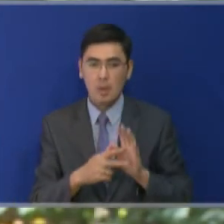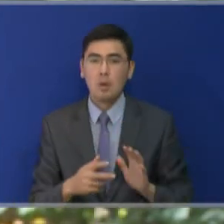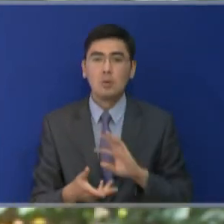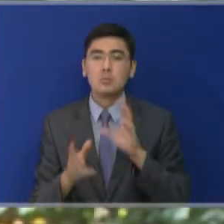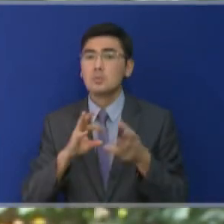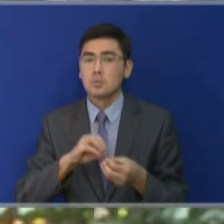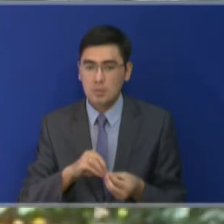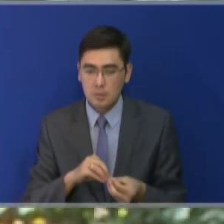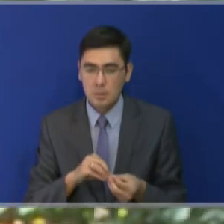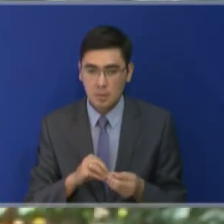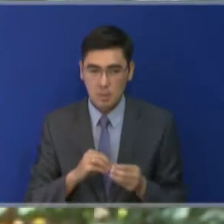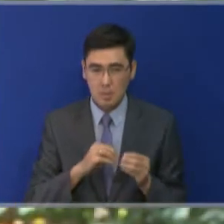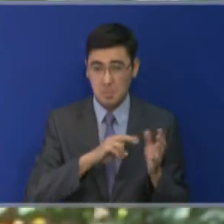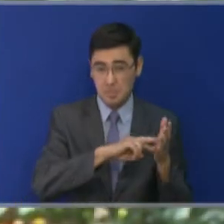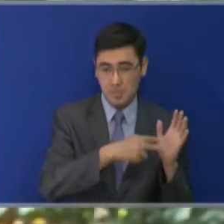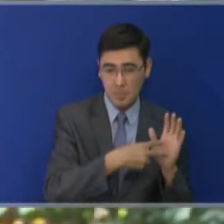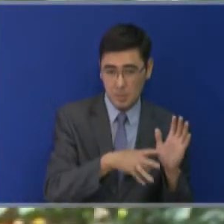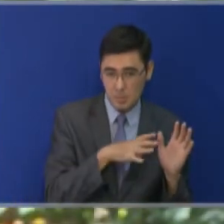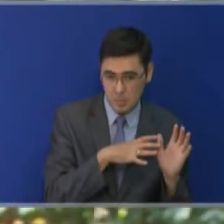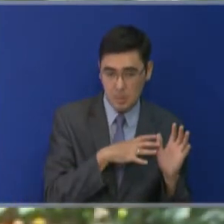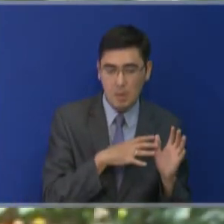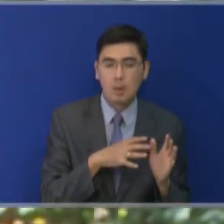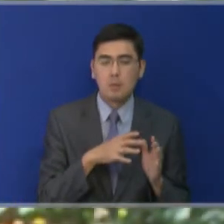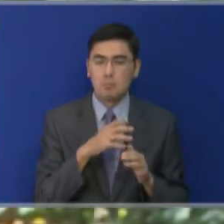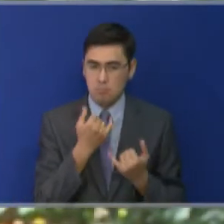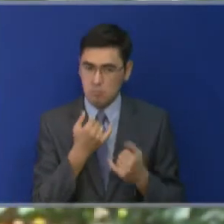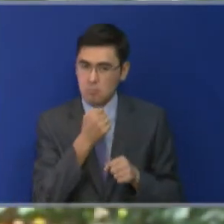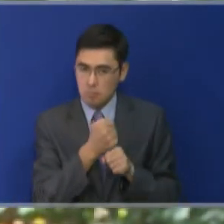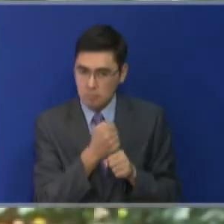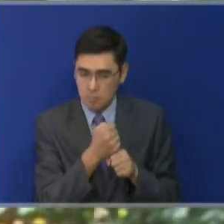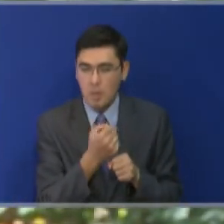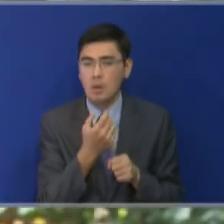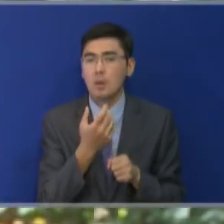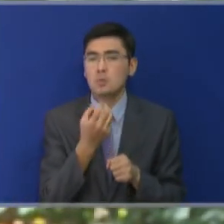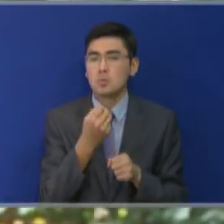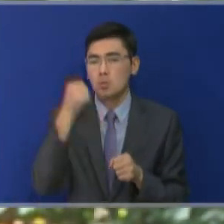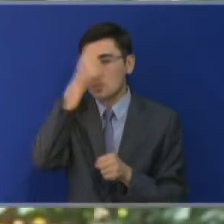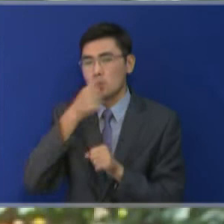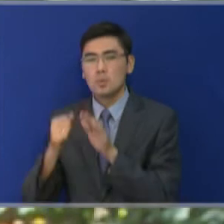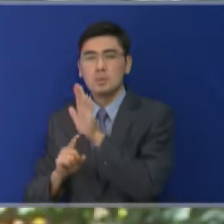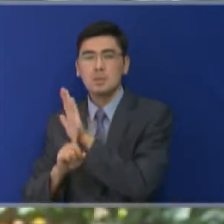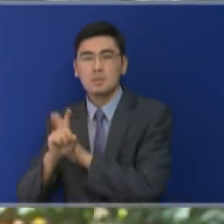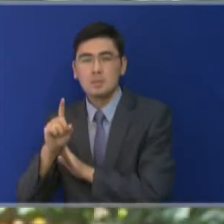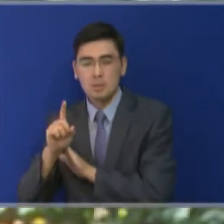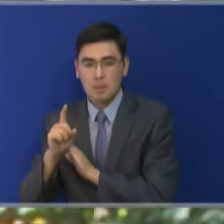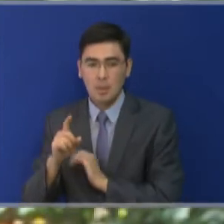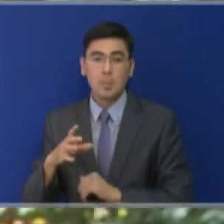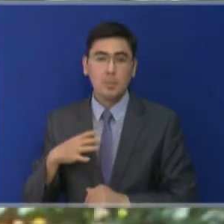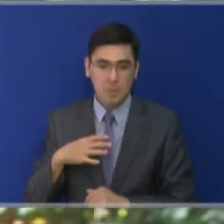Бұл кешенді жоспардың жалғасы болып табылады. Өздеріңіз білетіндей, жыл басынан бері тематикалық трамвайдың